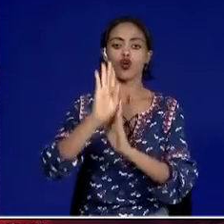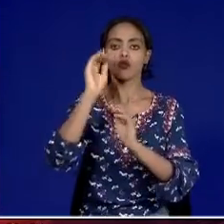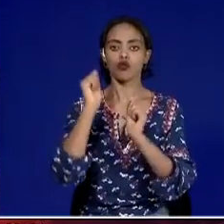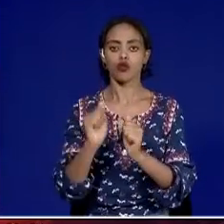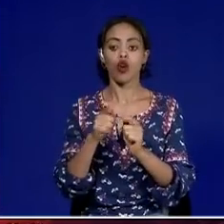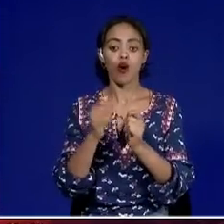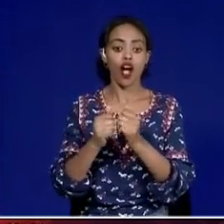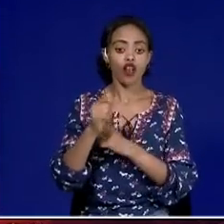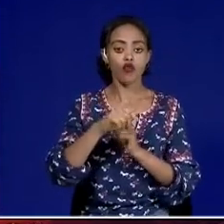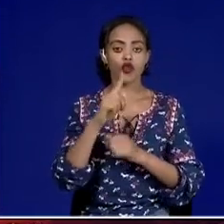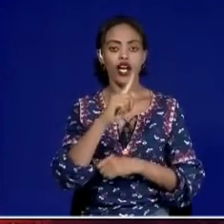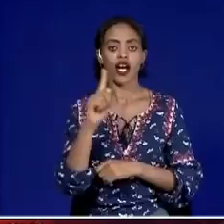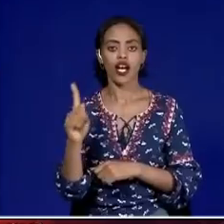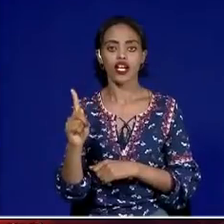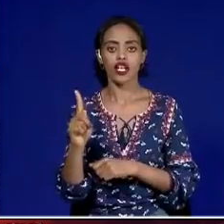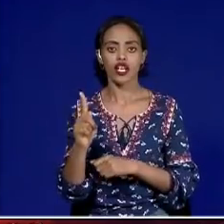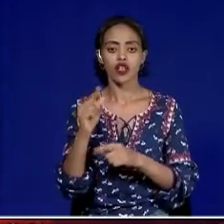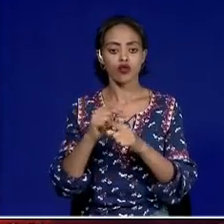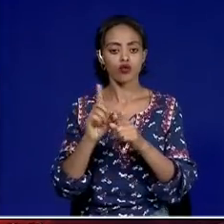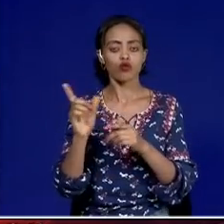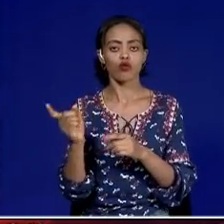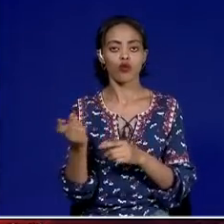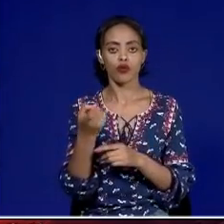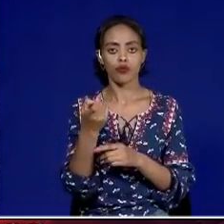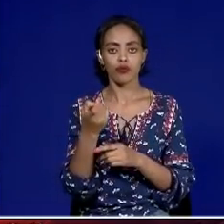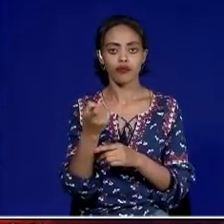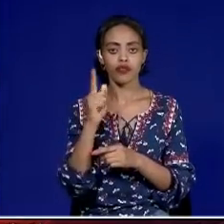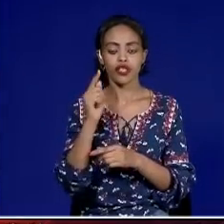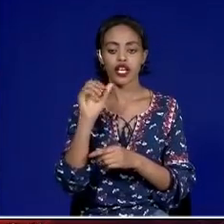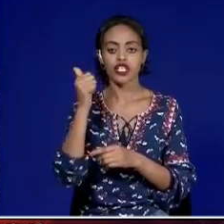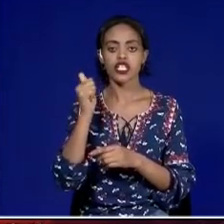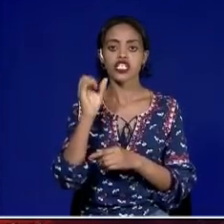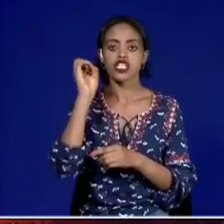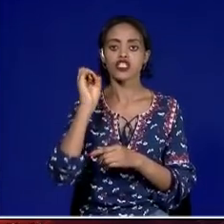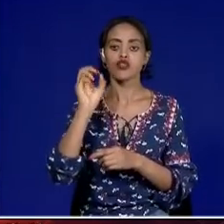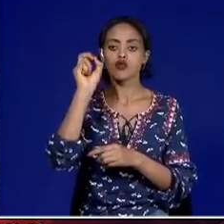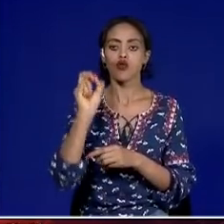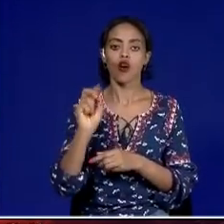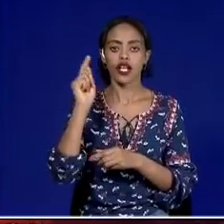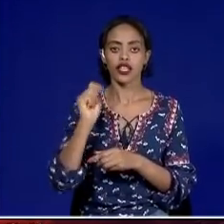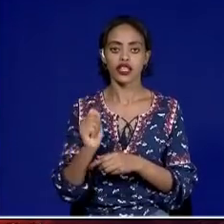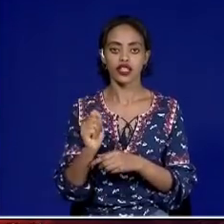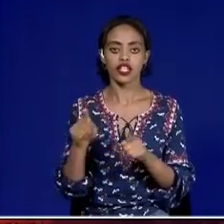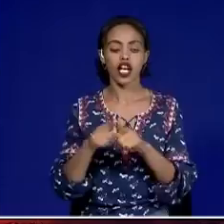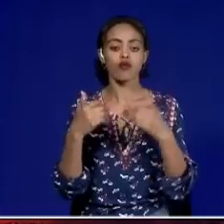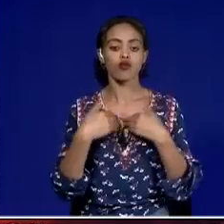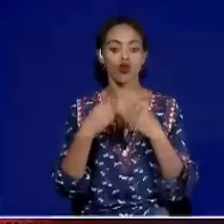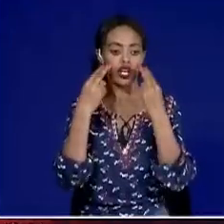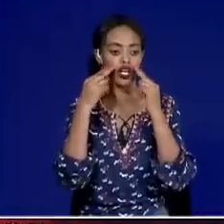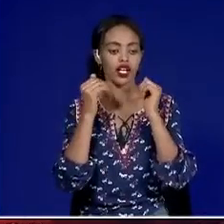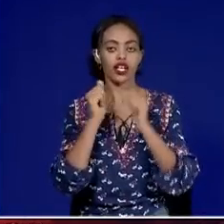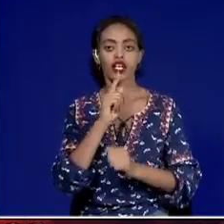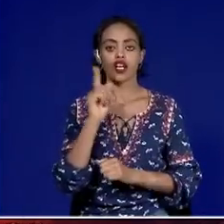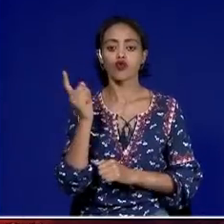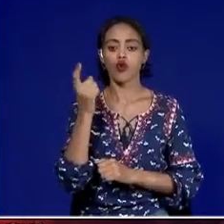ካብኡ ሓሊፉ እውን ሓደ ሓደ ፕሮሚሲንግ ዝኾኑ ናይ እፅዋት ሄርባል ሜዲሲን ንብሎ ከም ዘለዉ ክንርኢ ይኽእልና ኢና።